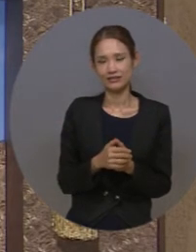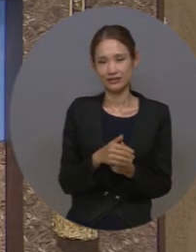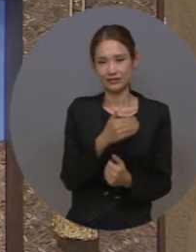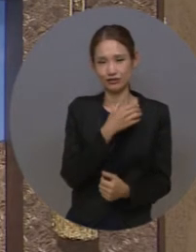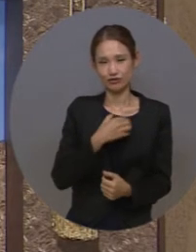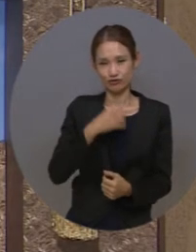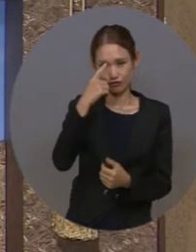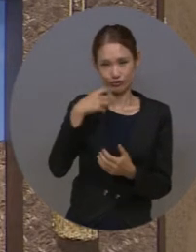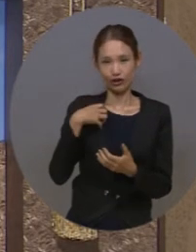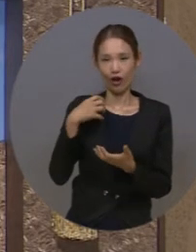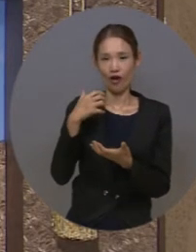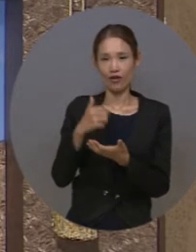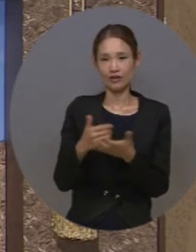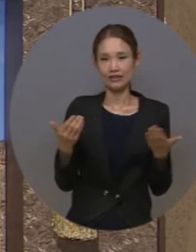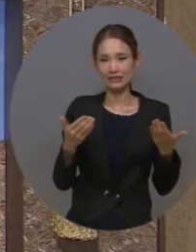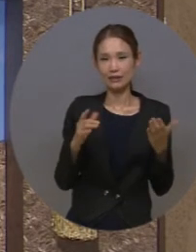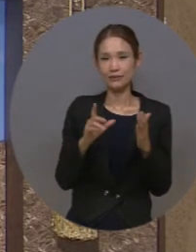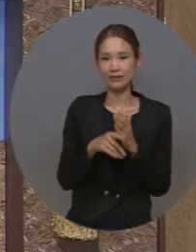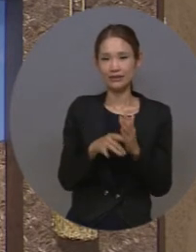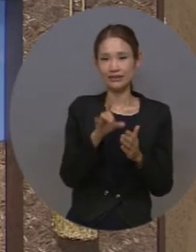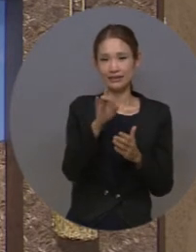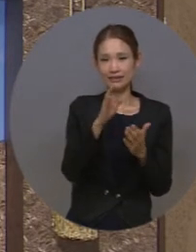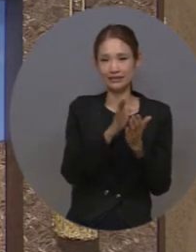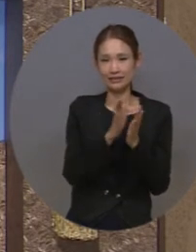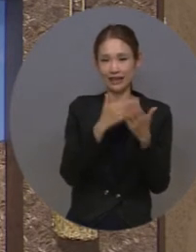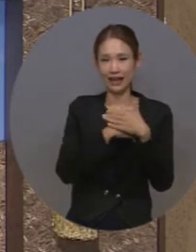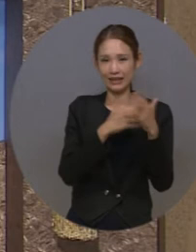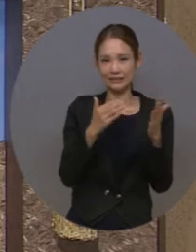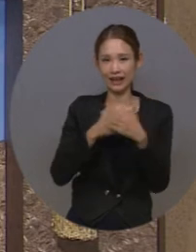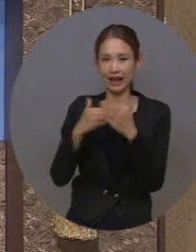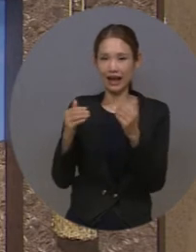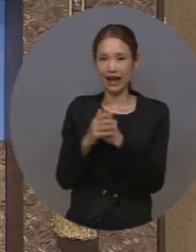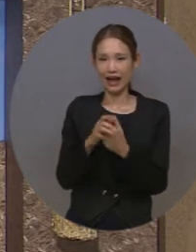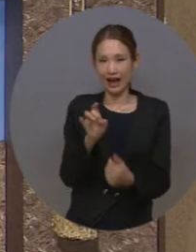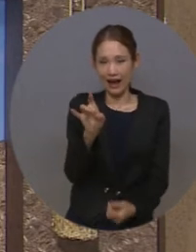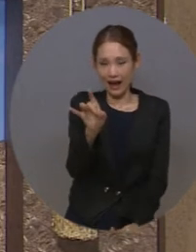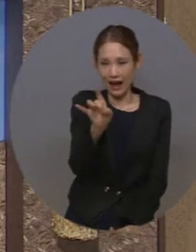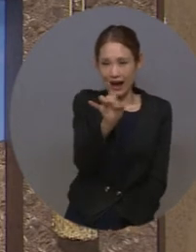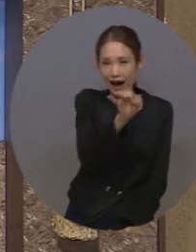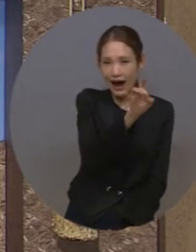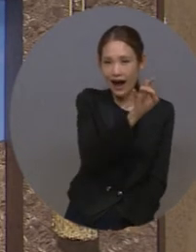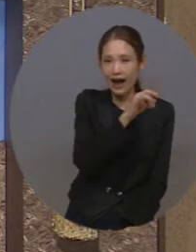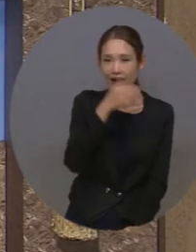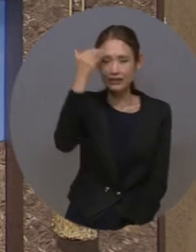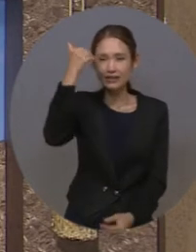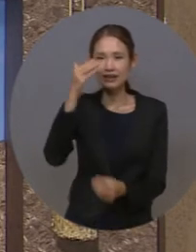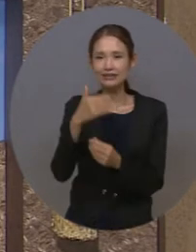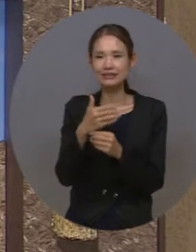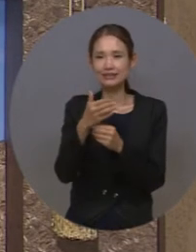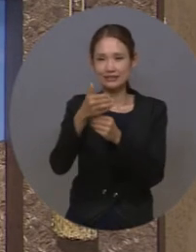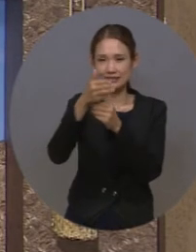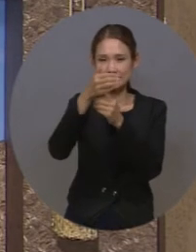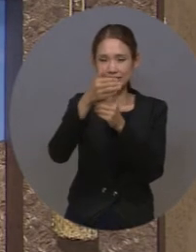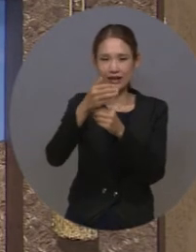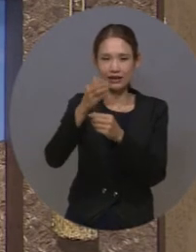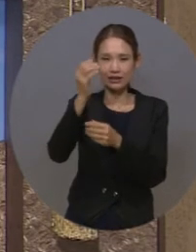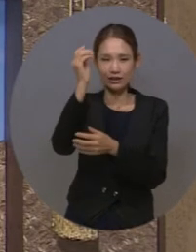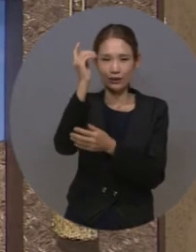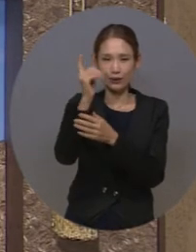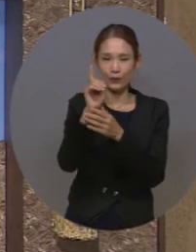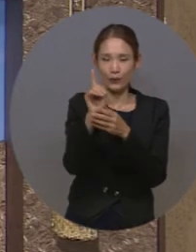구청에 근무할 때 직원들 각 책상마다 태극기를 다 걸고 근무를 해라 그랬습니다.